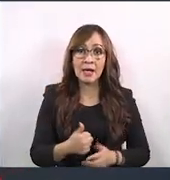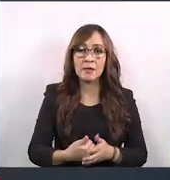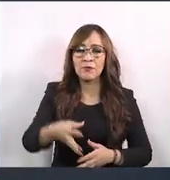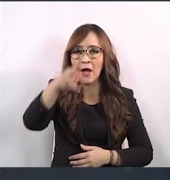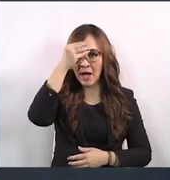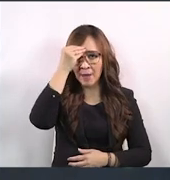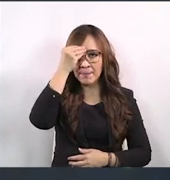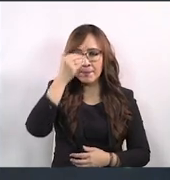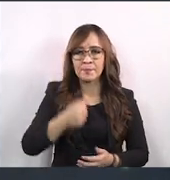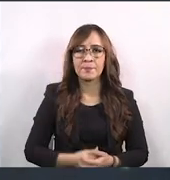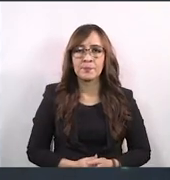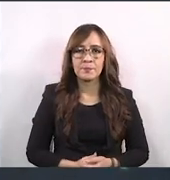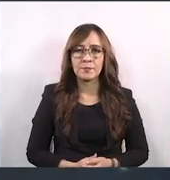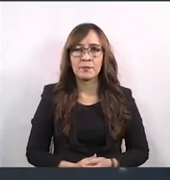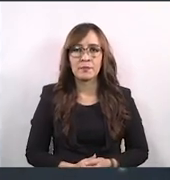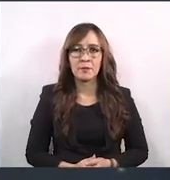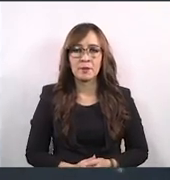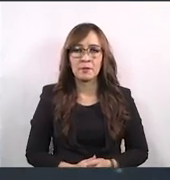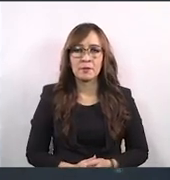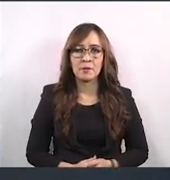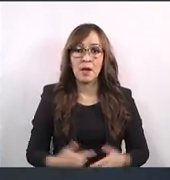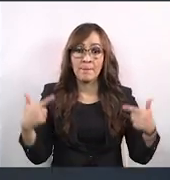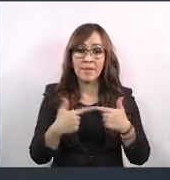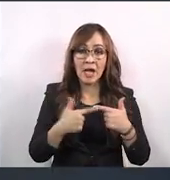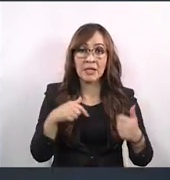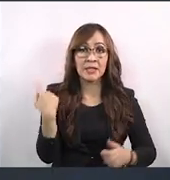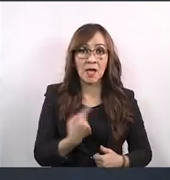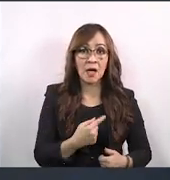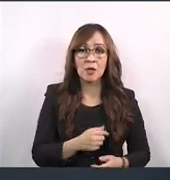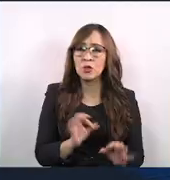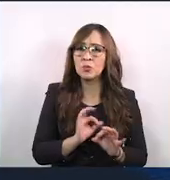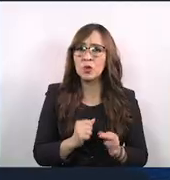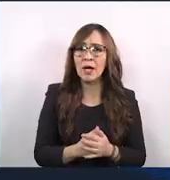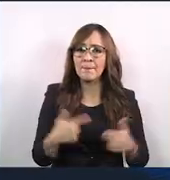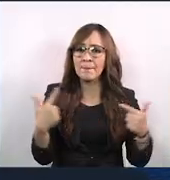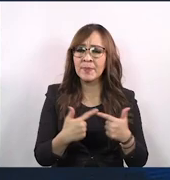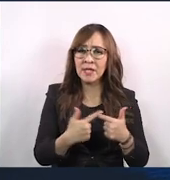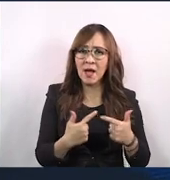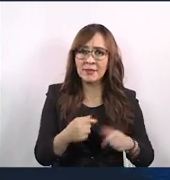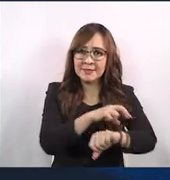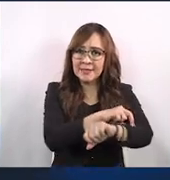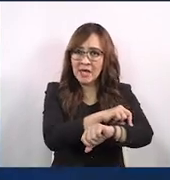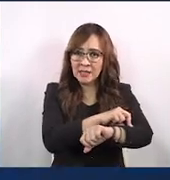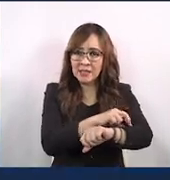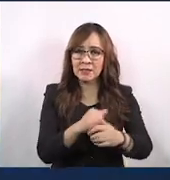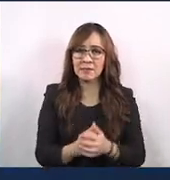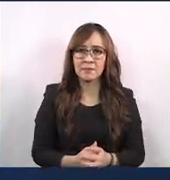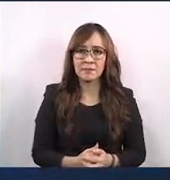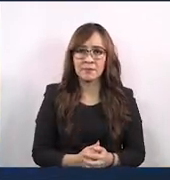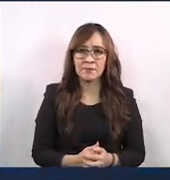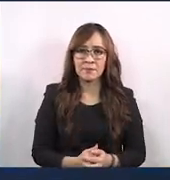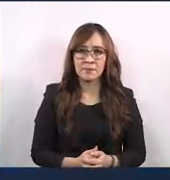munou Peperangan Kita bukan melawan darah dan daging artinya punya darah yang punya daging bukan itu musuh kita kita harus